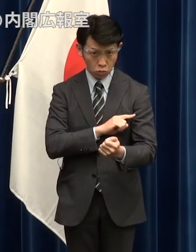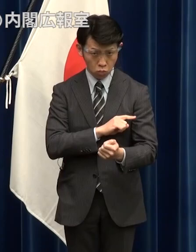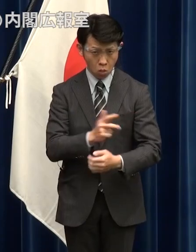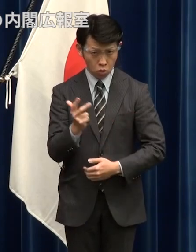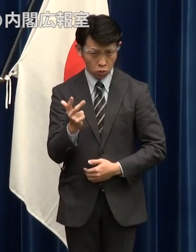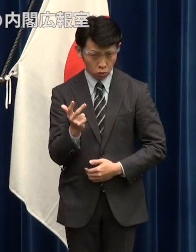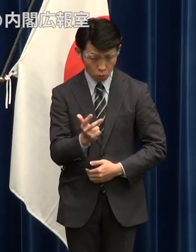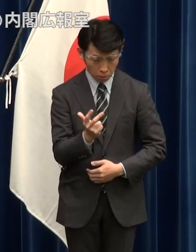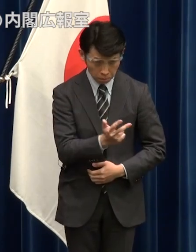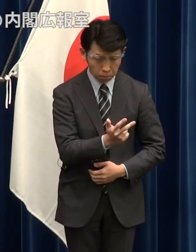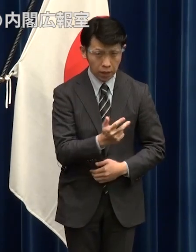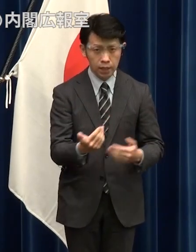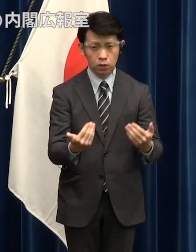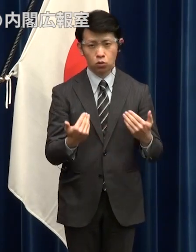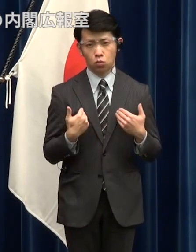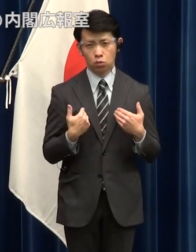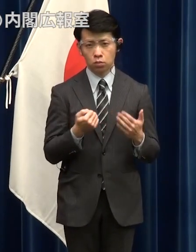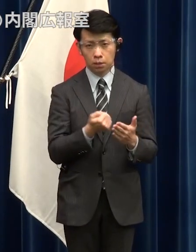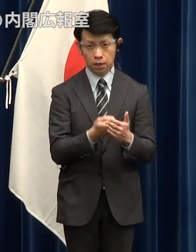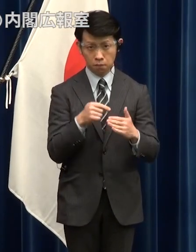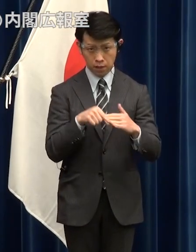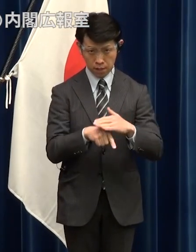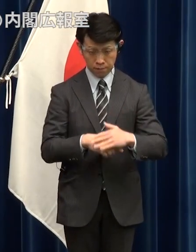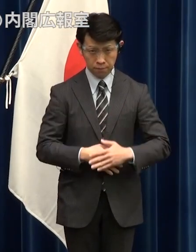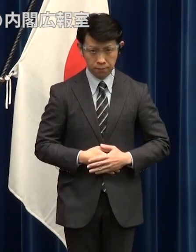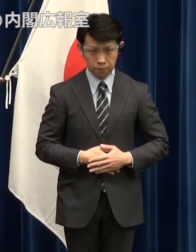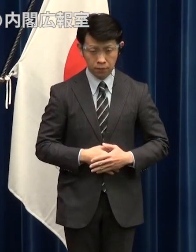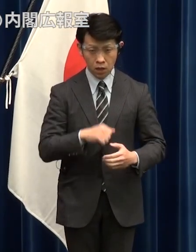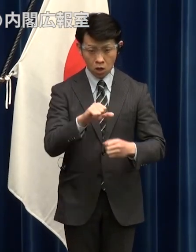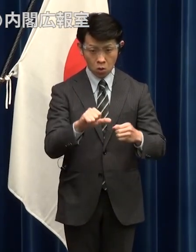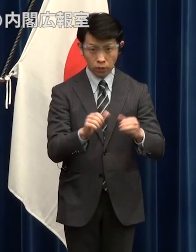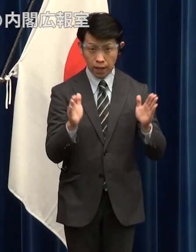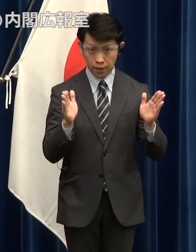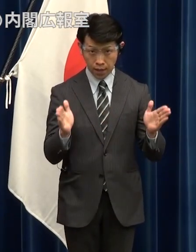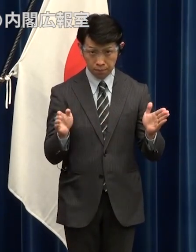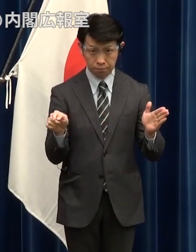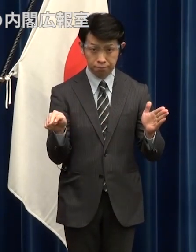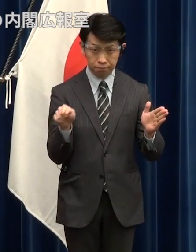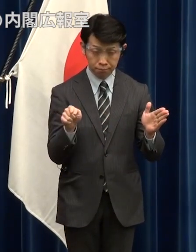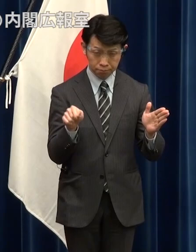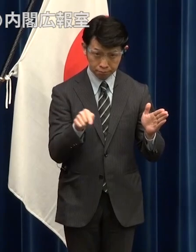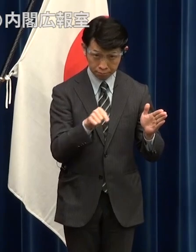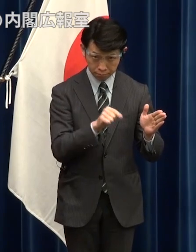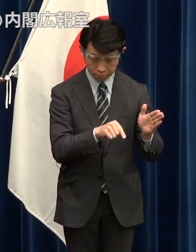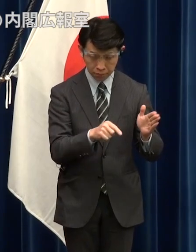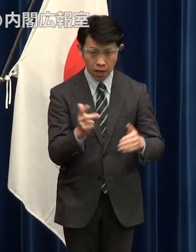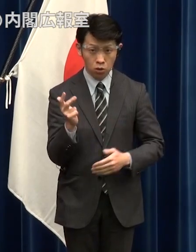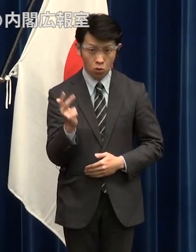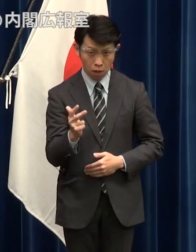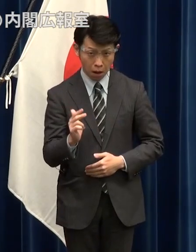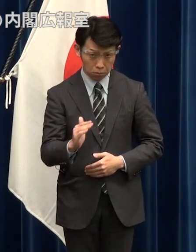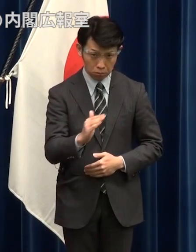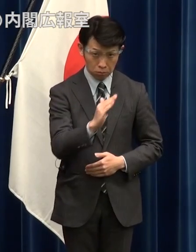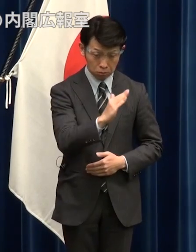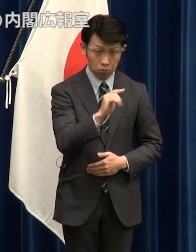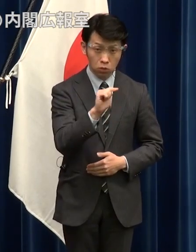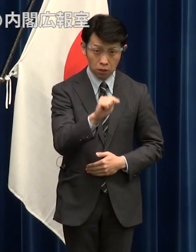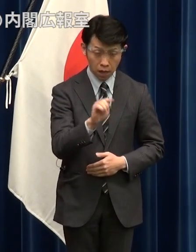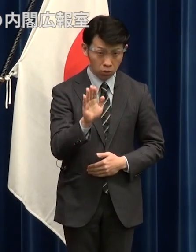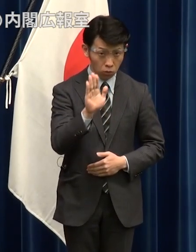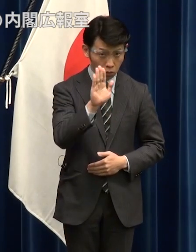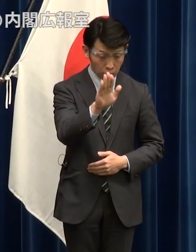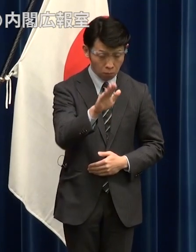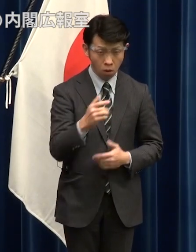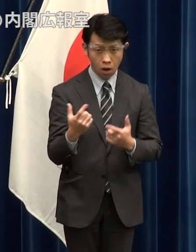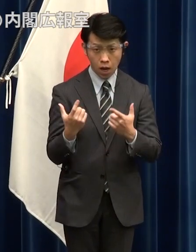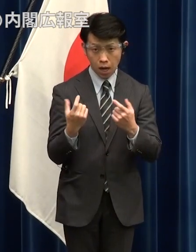を決断いたしました。5年間かけて強化する防衛力はその後も維持